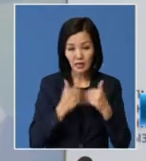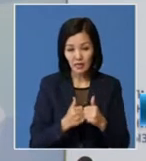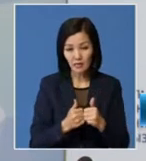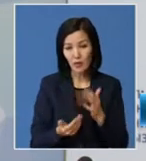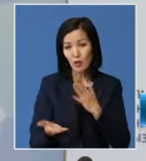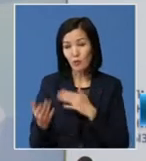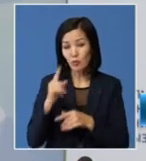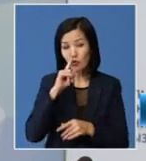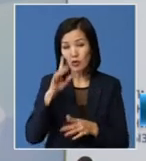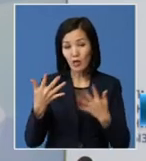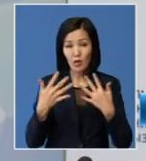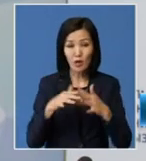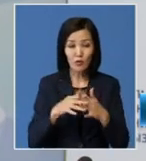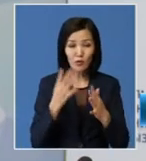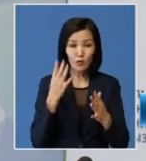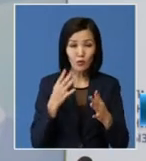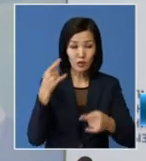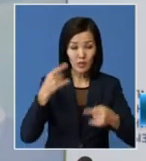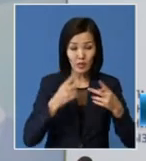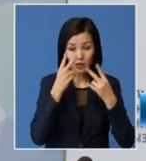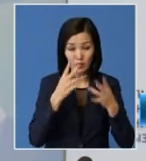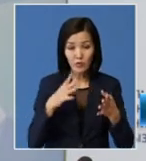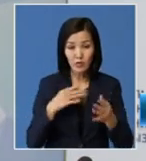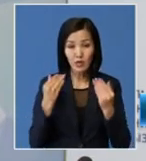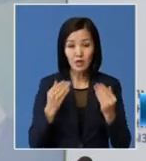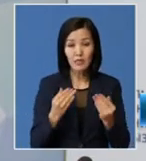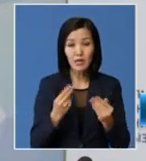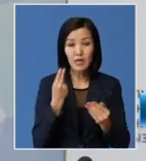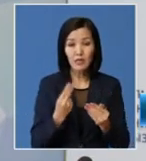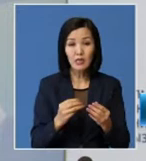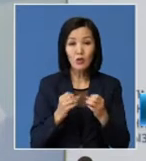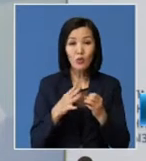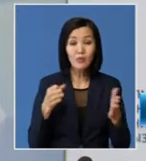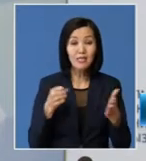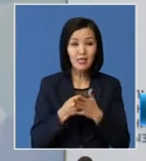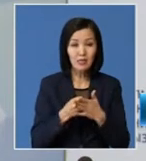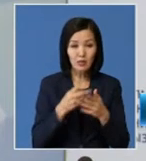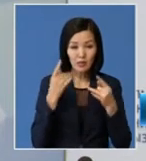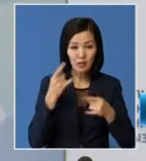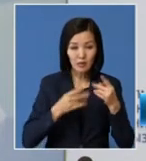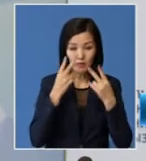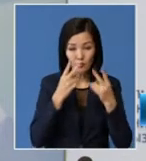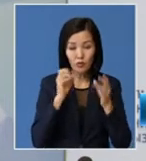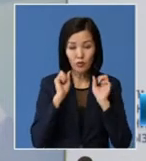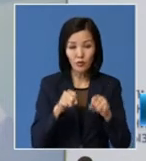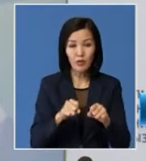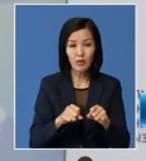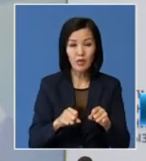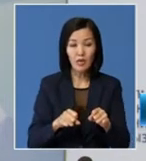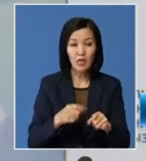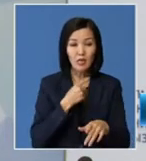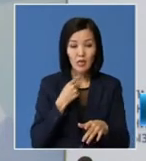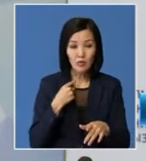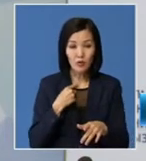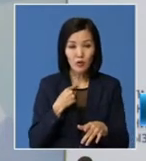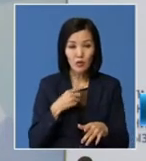бұрын шалғай ауыл тұрғындары тек 4 арнаны ғана көрсе, қазір сандық үлгімен 15-ке дейін арналарды қарайды. Ал облыс орталығының халқы 30-ға